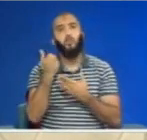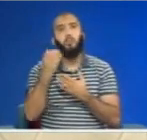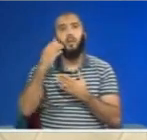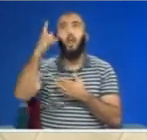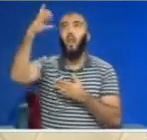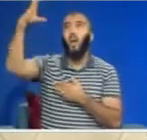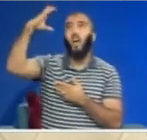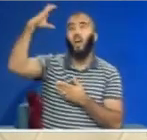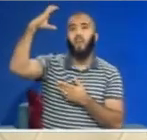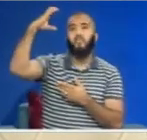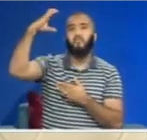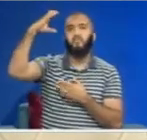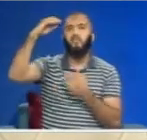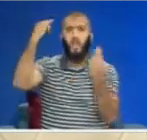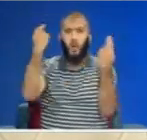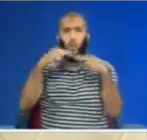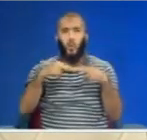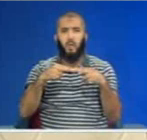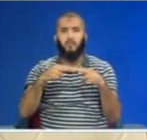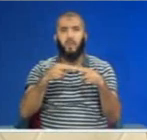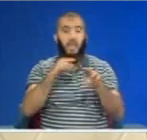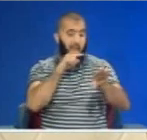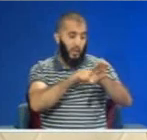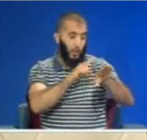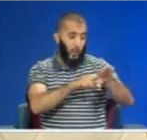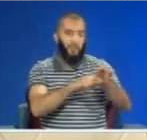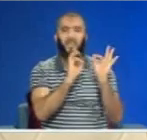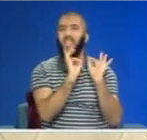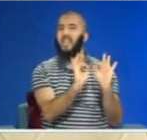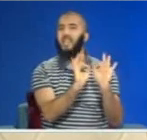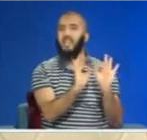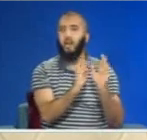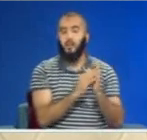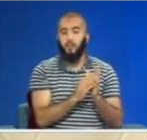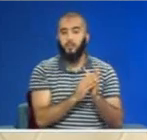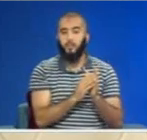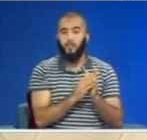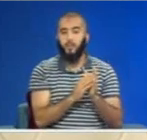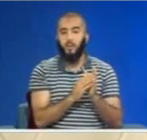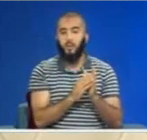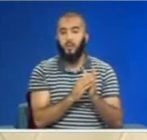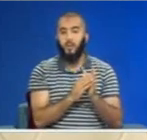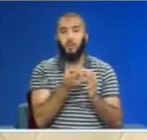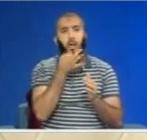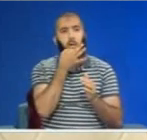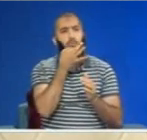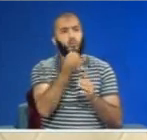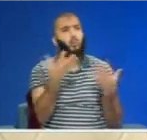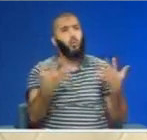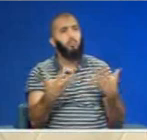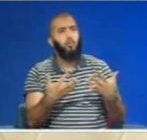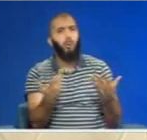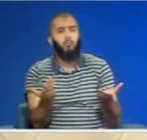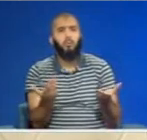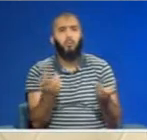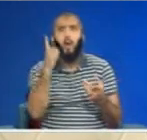وما إلى ذلك، ويحدث بالثانية وبالجزء الذي حددوه وبالمكان. فقالوا كيف يعني هذا العلم وصل